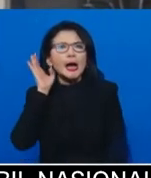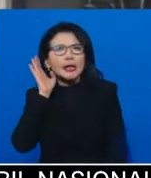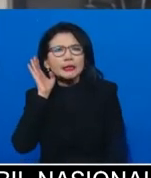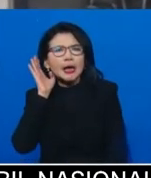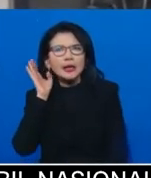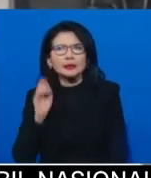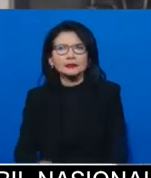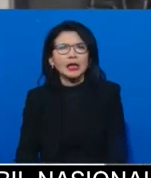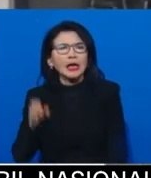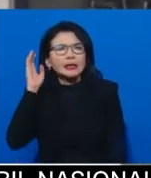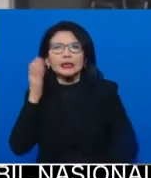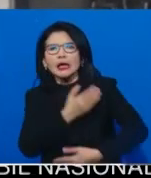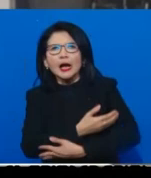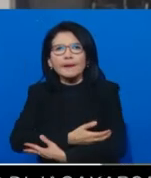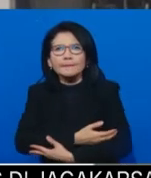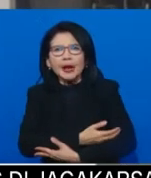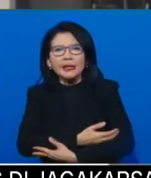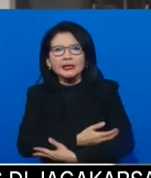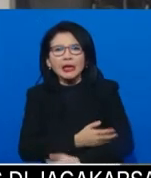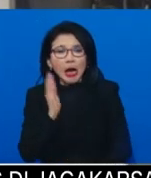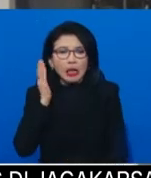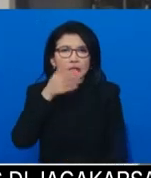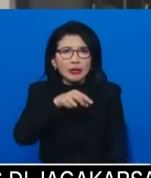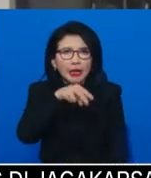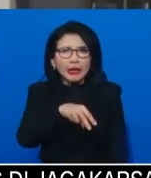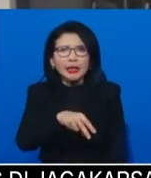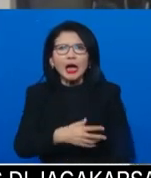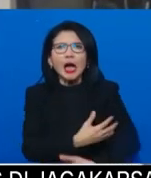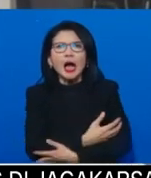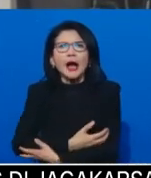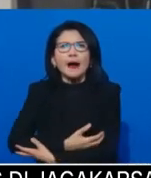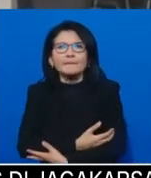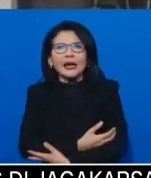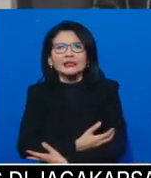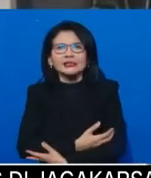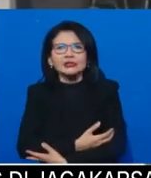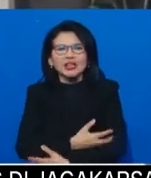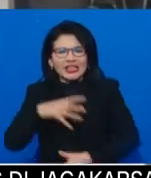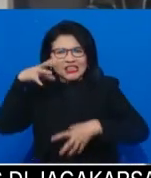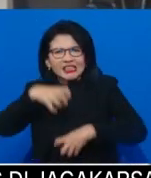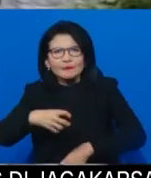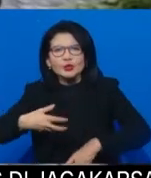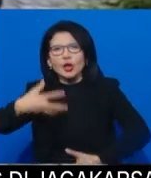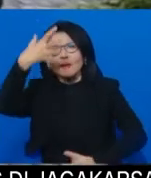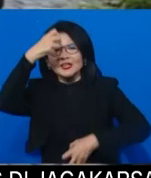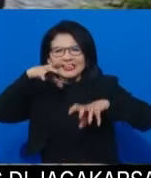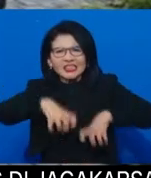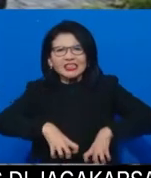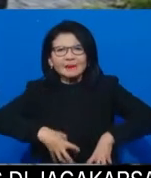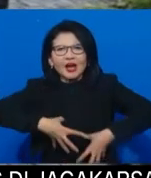nutup. Nggak tahu nangis, nggak tahu kenapa, ibu saya ngundang ke sana, ke bayi, ternyata bayi tersebut sudah dicengkram sama monyet itu, gitu.